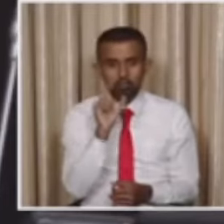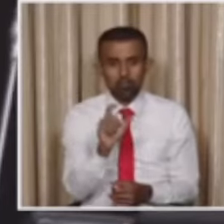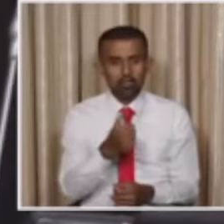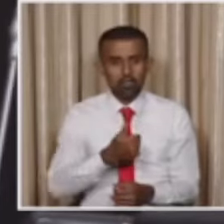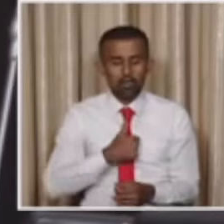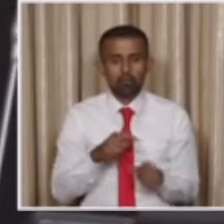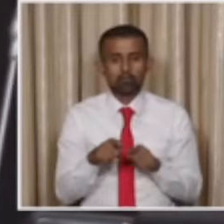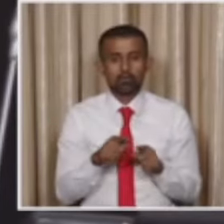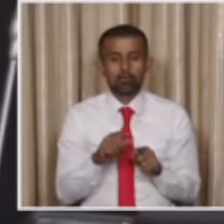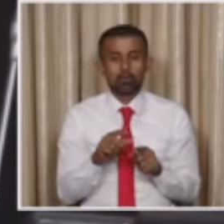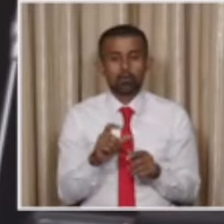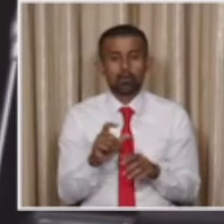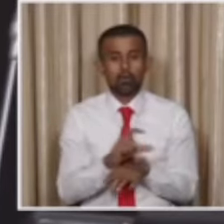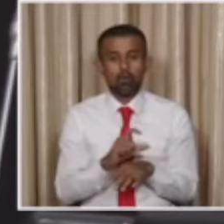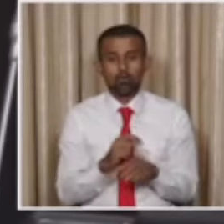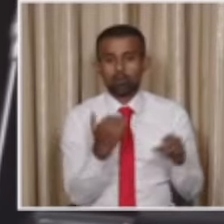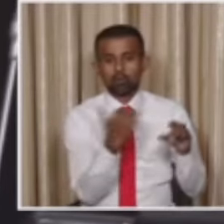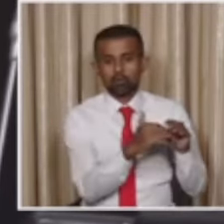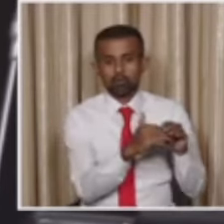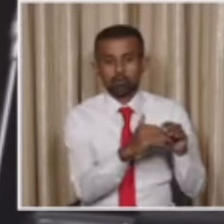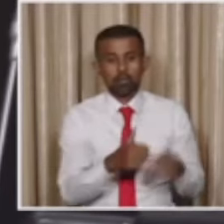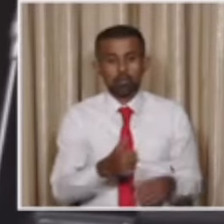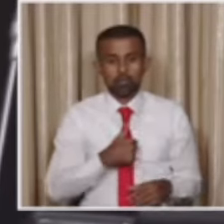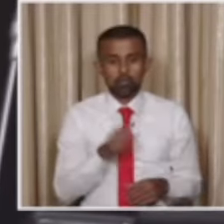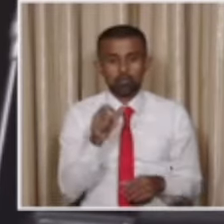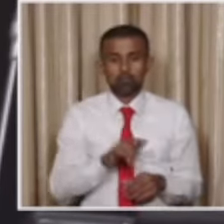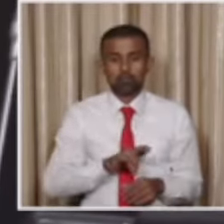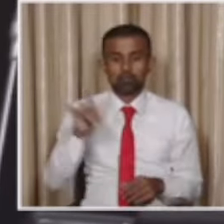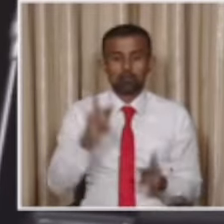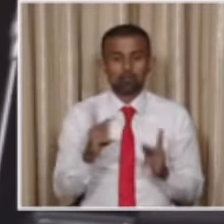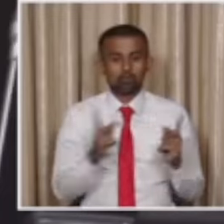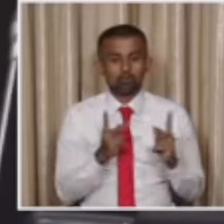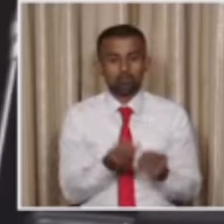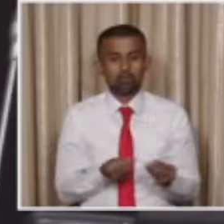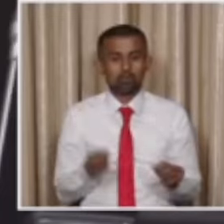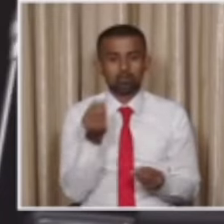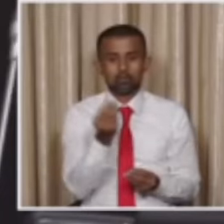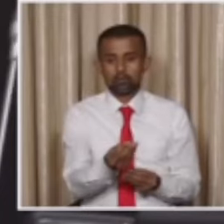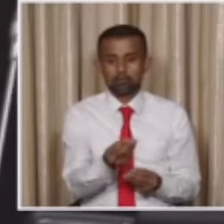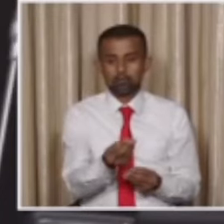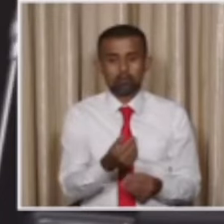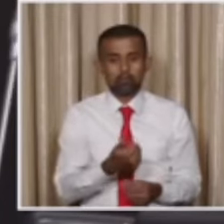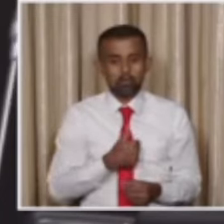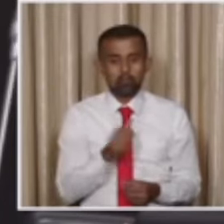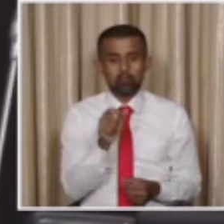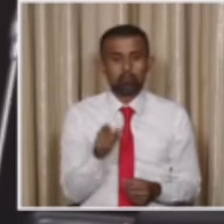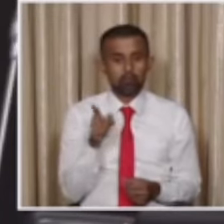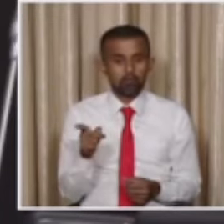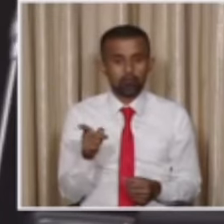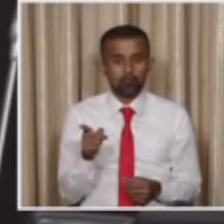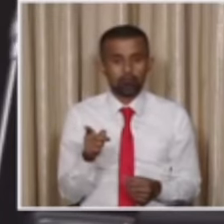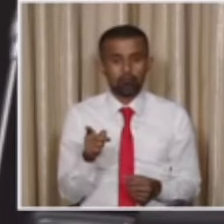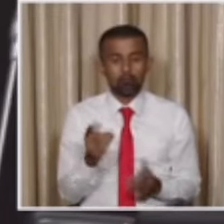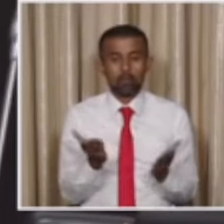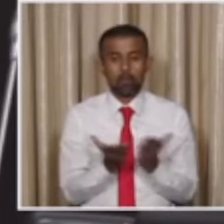ඕනේව විතරයි කොමිසමට දාන්නේ. එයාට ඕන අයට විතරයි පිටරට සවාරියක් ආවොත් ඒක දෙන්නේ. එයාට ඕන අයට විතරයි